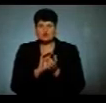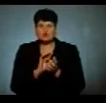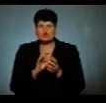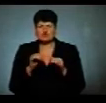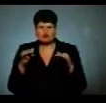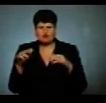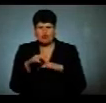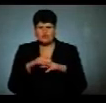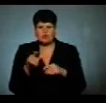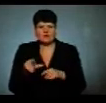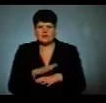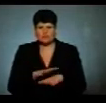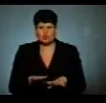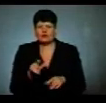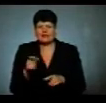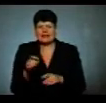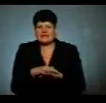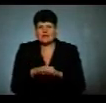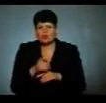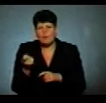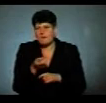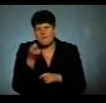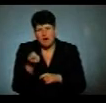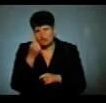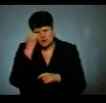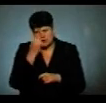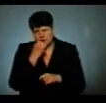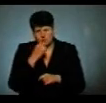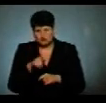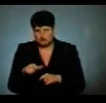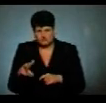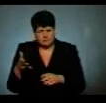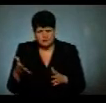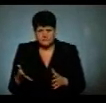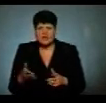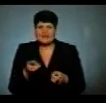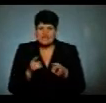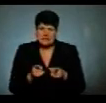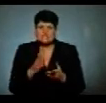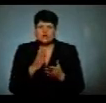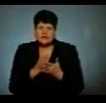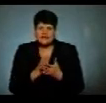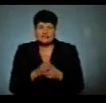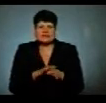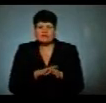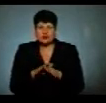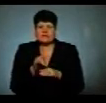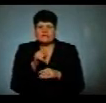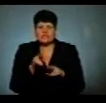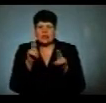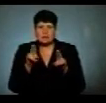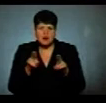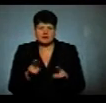не було. Людей на ринку дуже мало. І за це я дякую тернополянам за свідомість. Але дійсно є недотримання тих правил, які